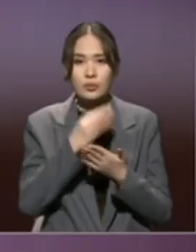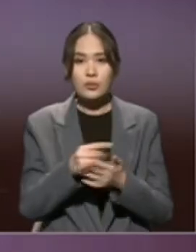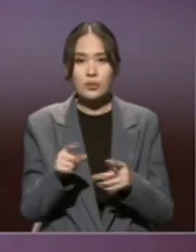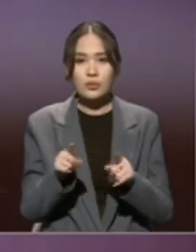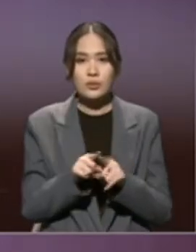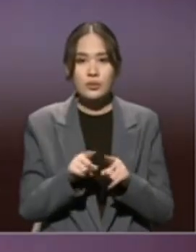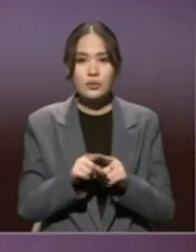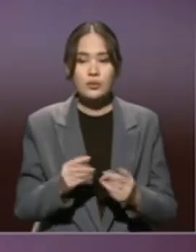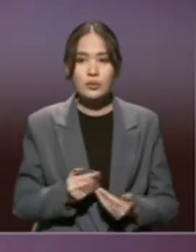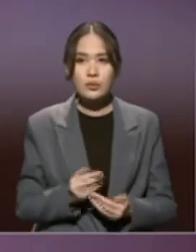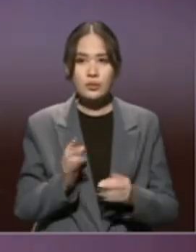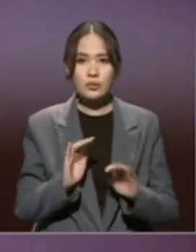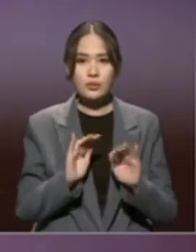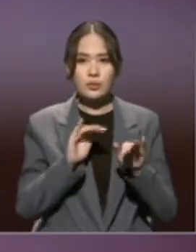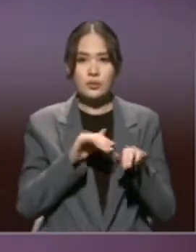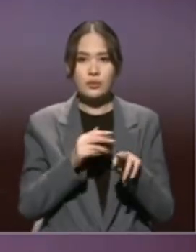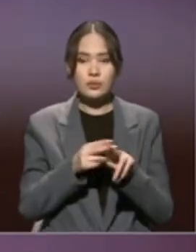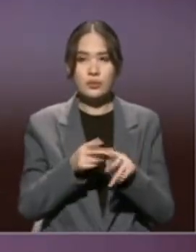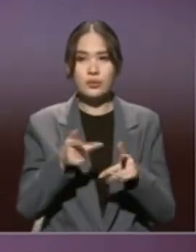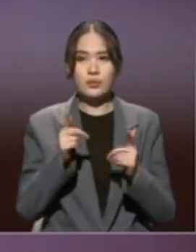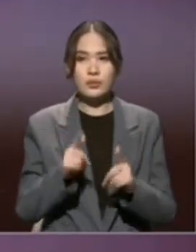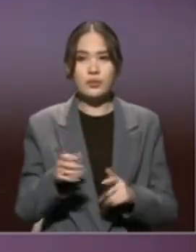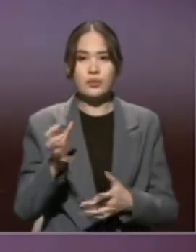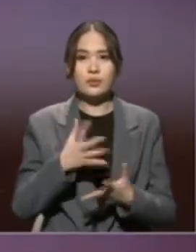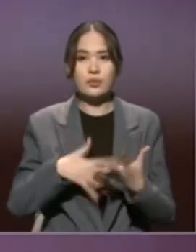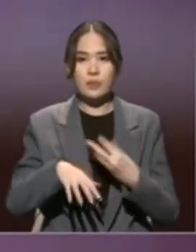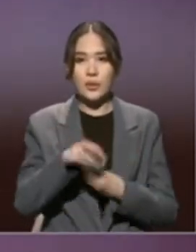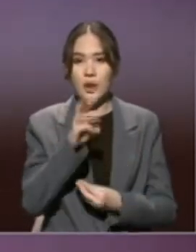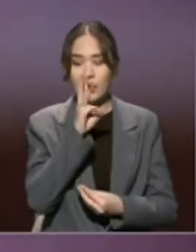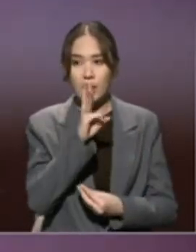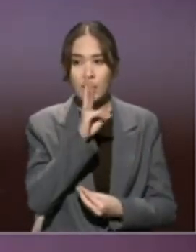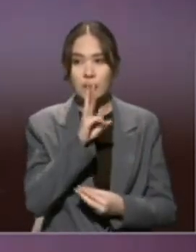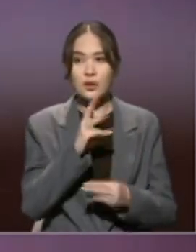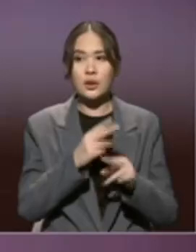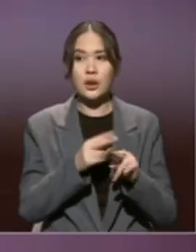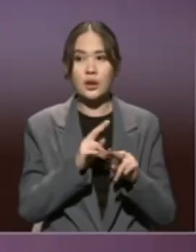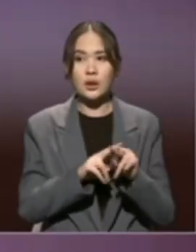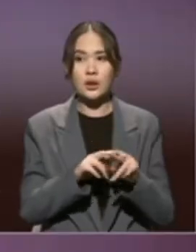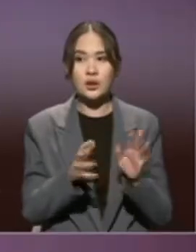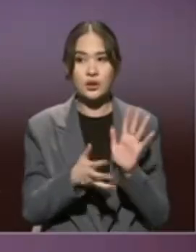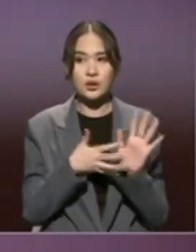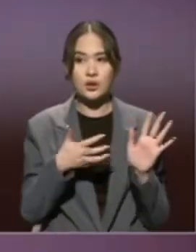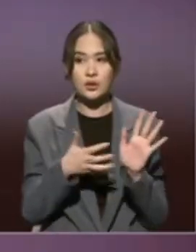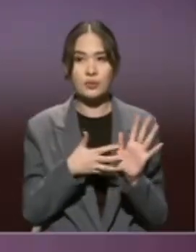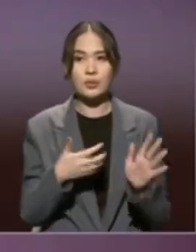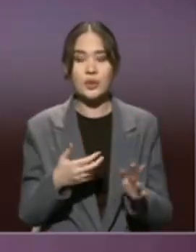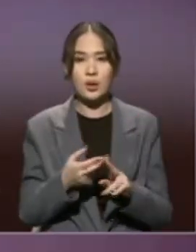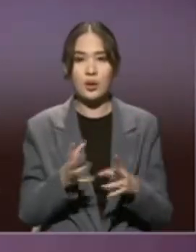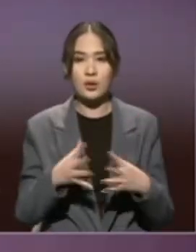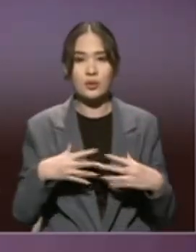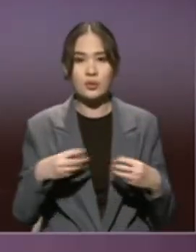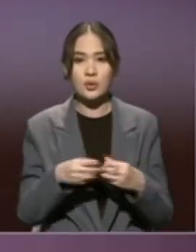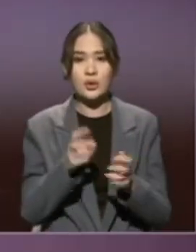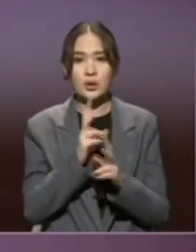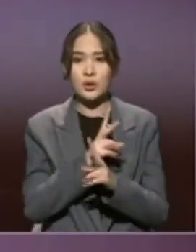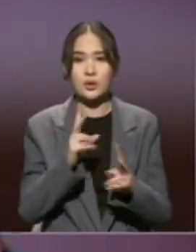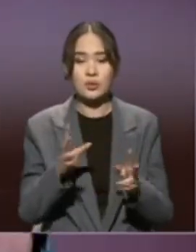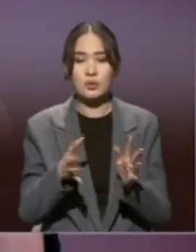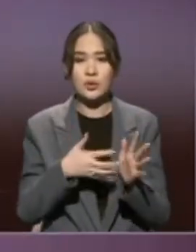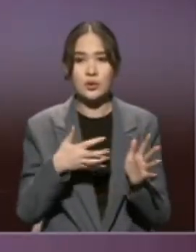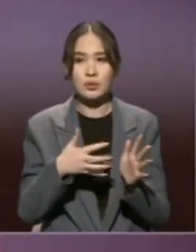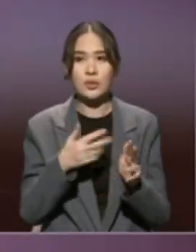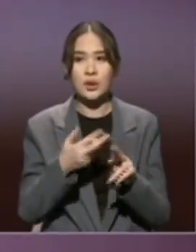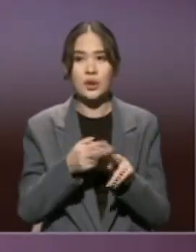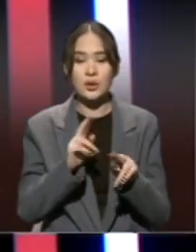өзінің кірісін мақұлдамайды, өйткені бәрінің айлығы отбасы мен алуға ешкімдікке жетпейді.